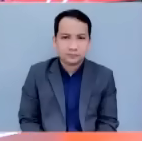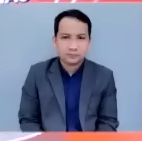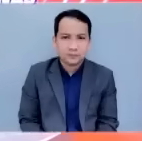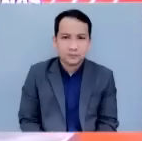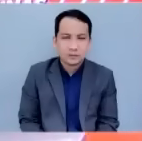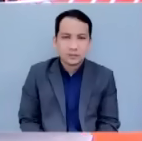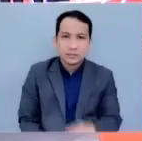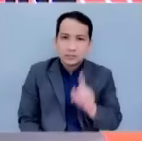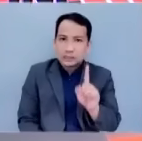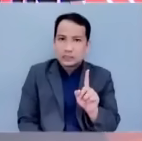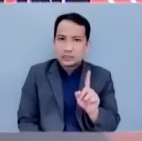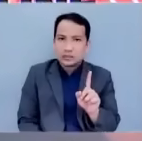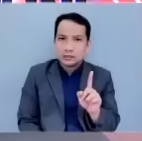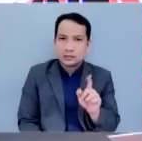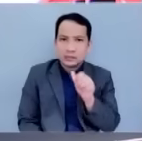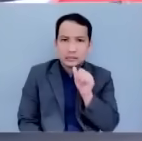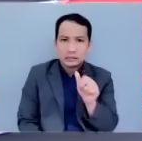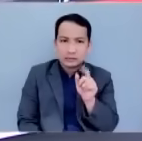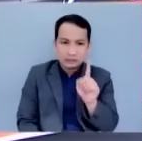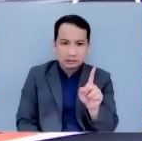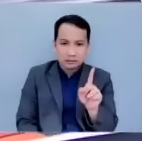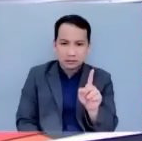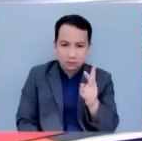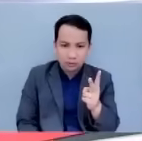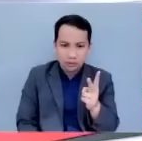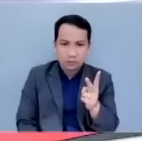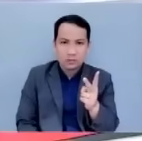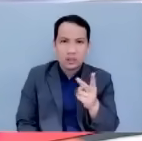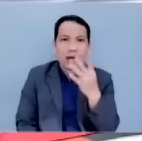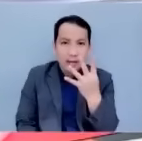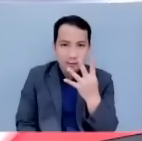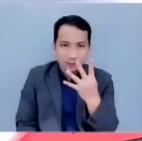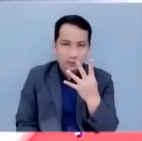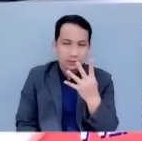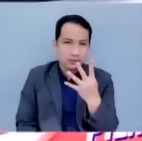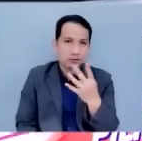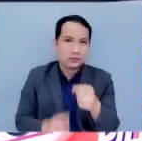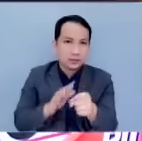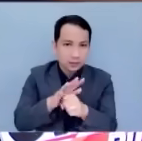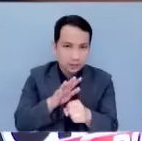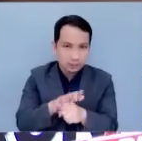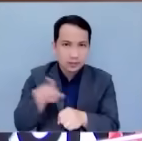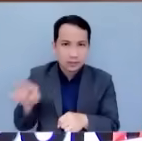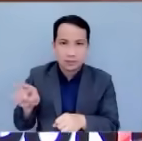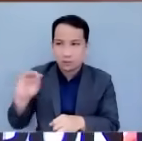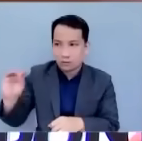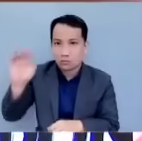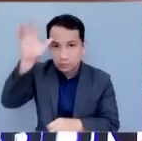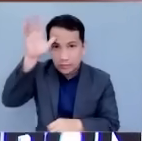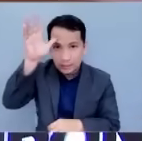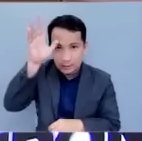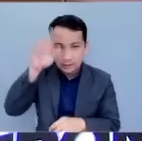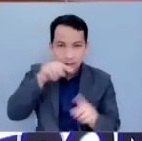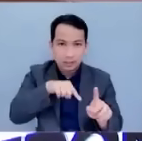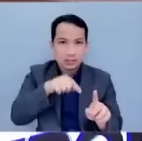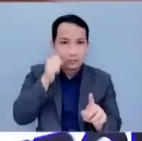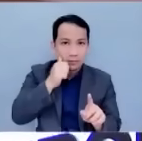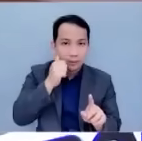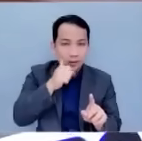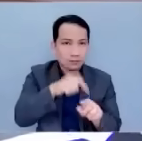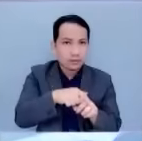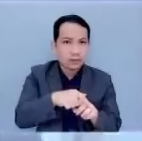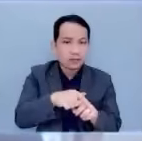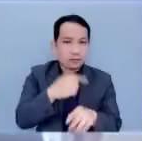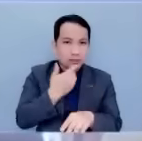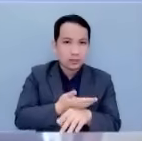Hindi rin dalawa, kundi 4 na beses umanong hinalay ng sariling tatay ang isang dalagita sa Alfonso,